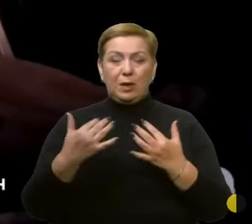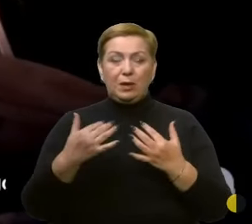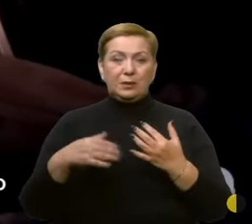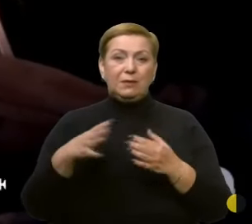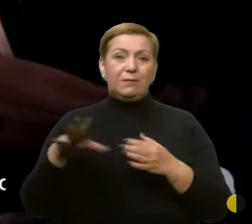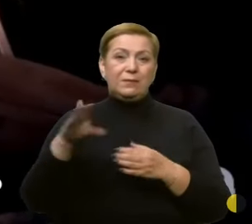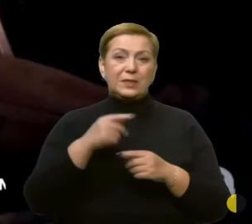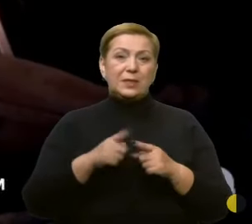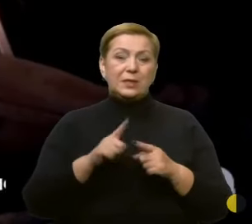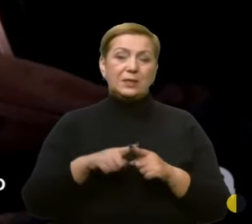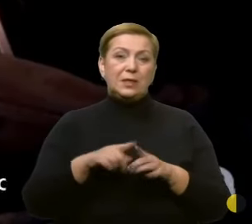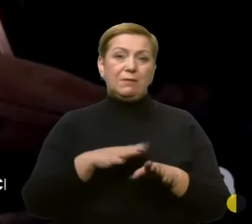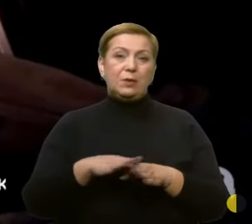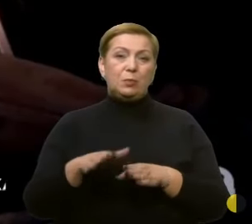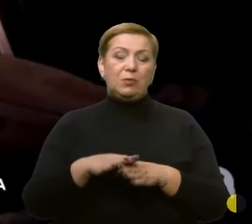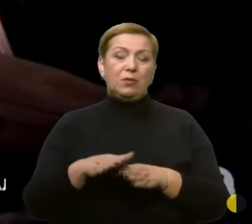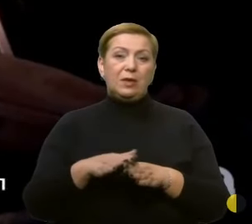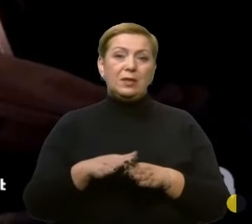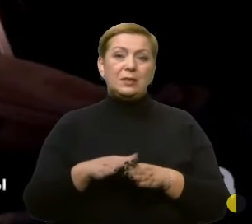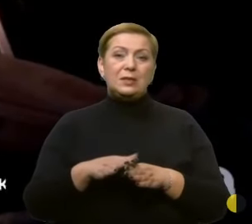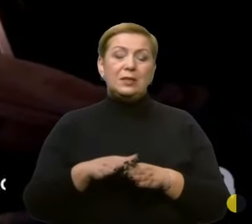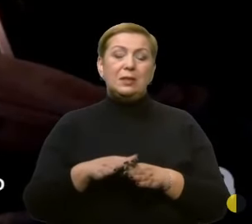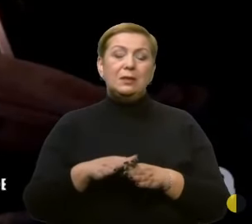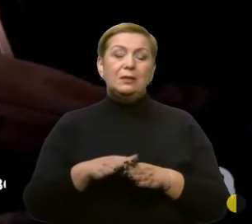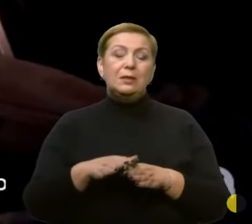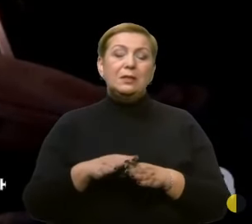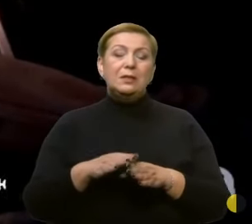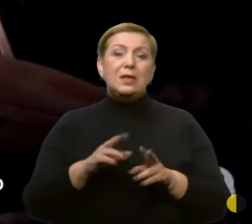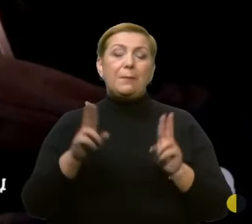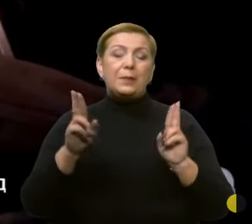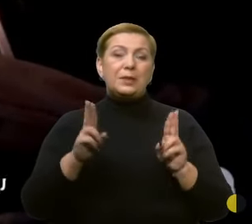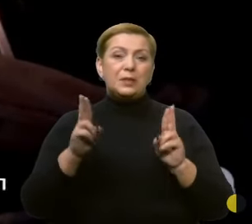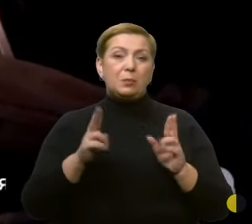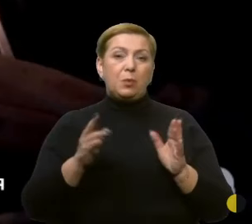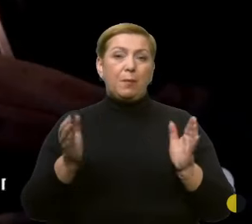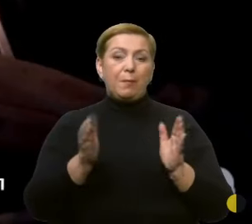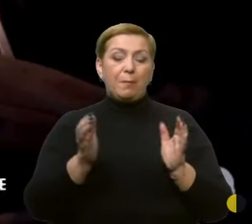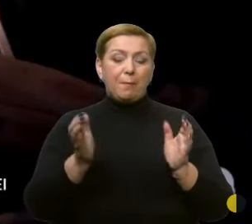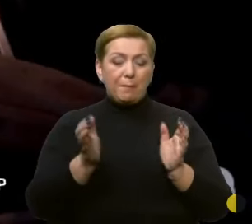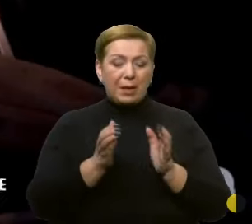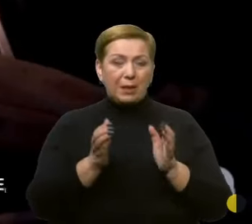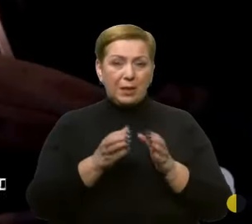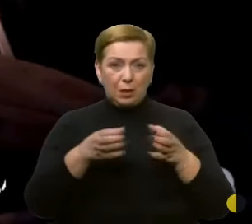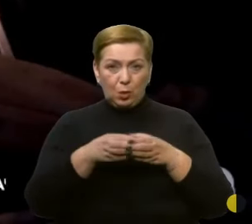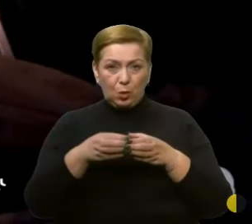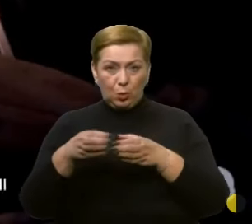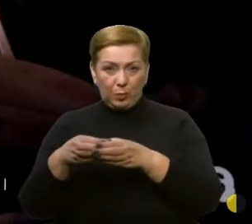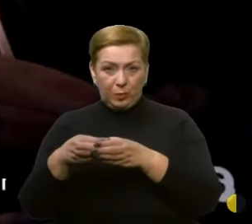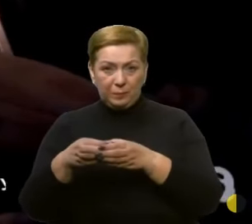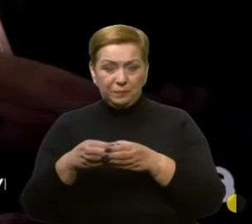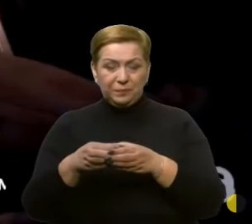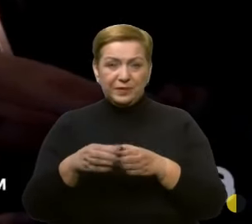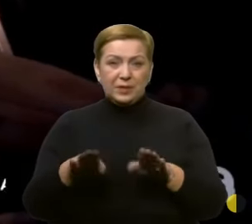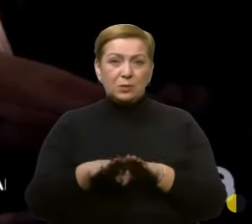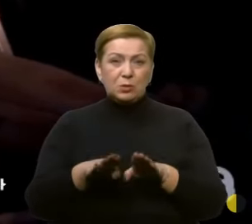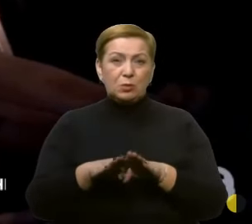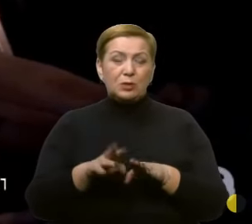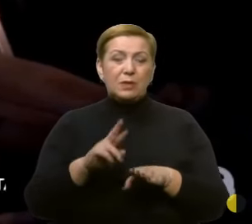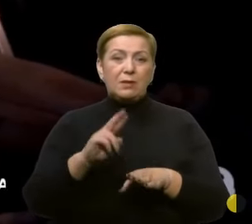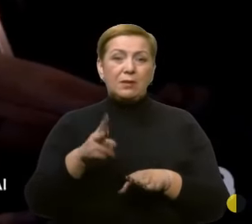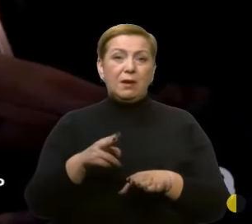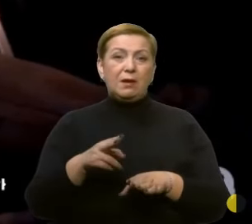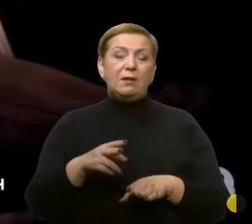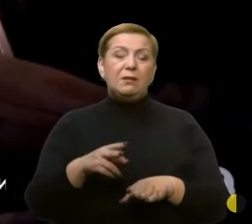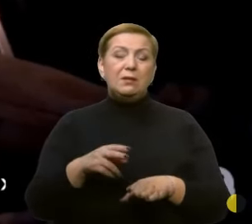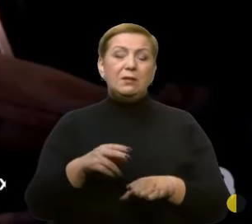відбувається за принципом тактики малої групи. От дещо схожість така, як зимову кампанію на